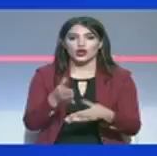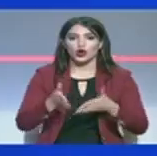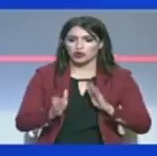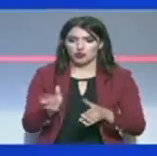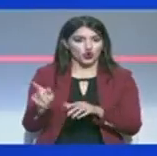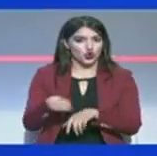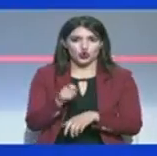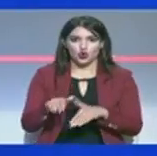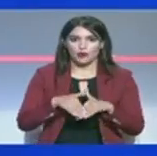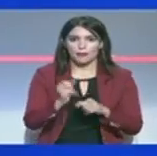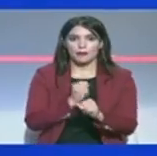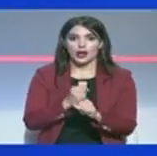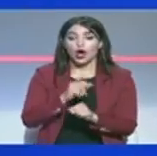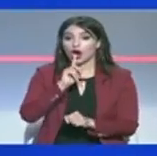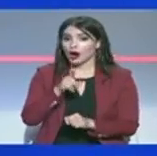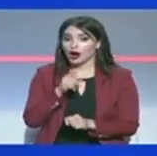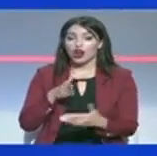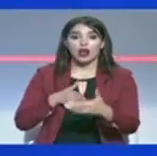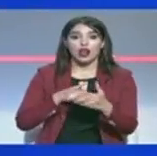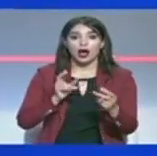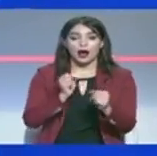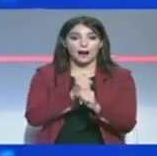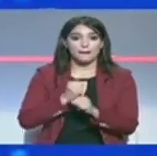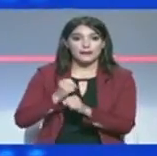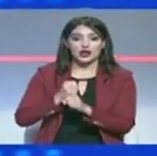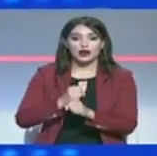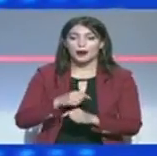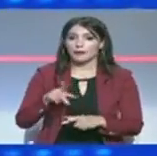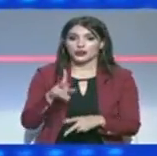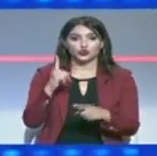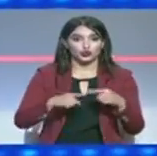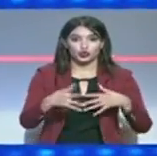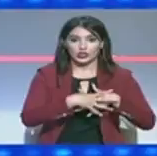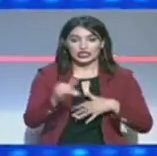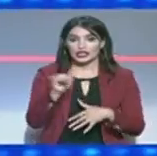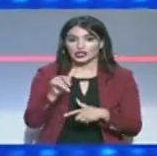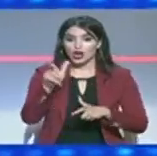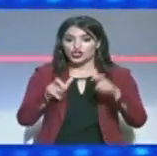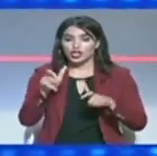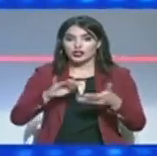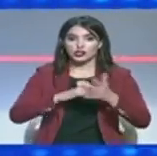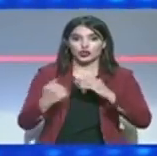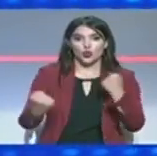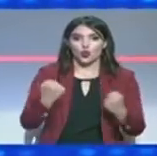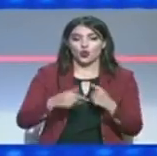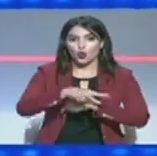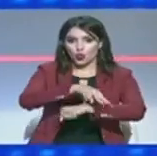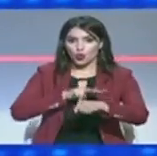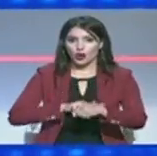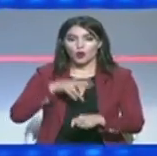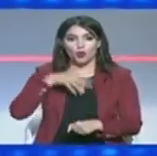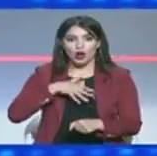بشكل عادي، فيما تقرر إيقاف العمل بقرار منع جولان الأشخاص والعربات بمعتمديتي